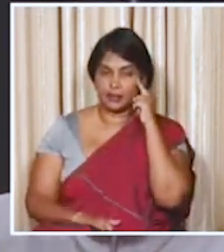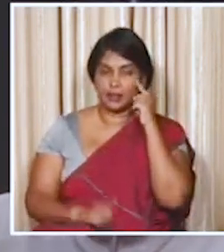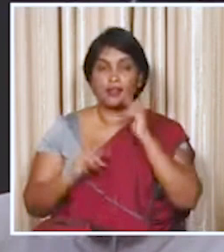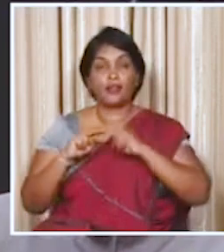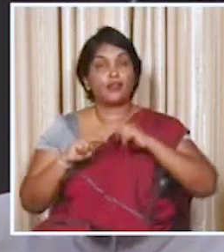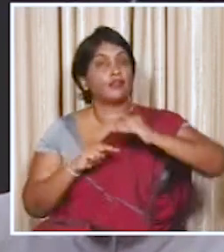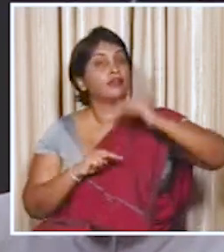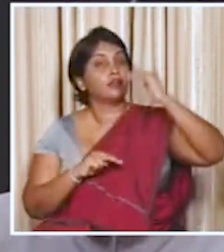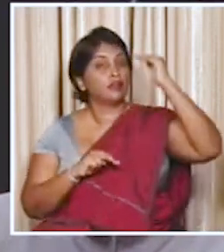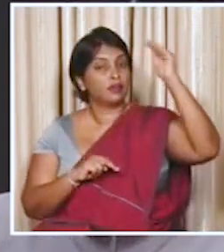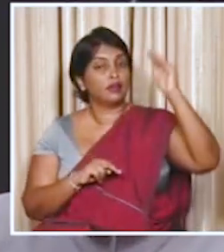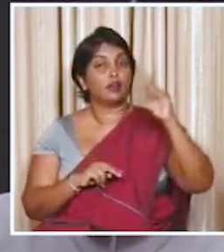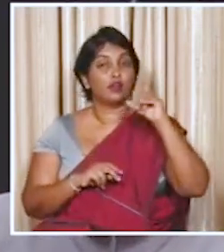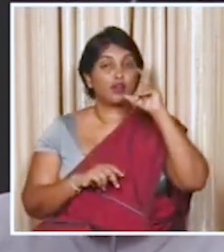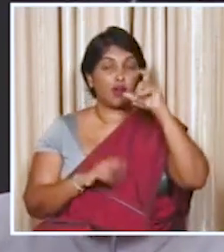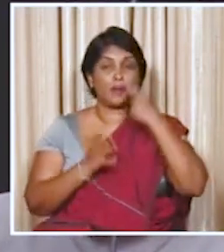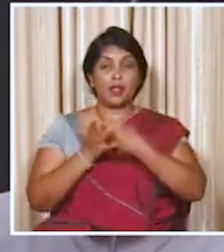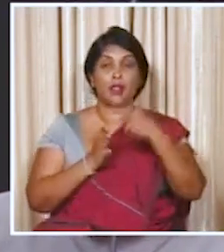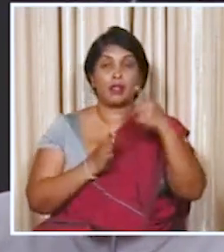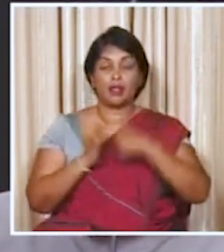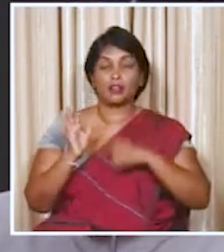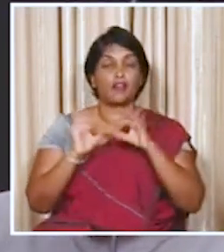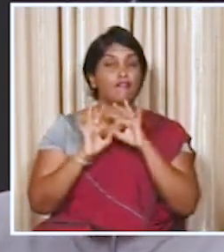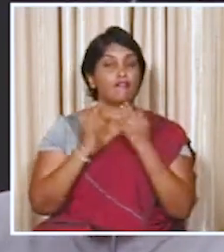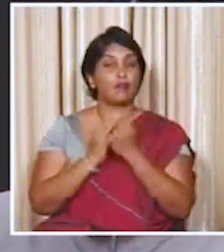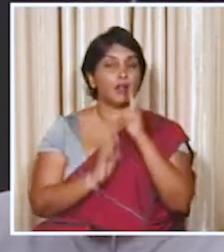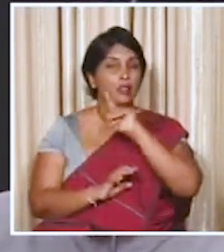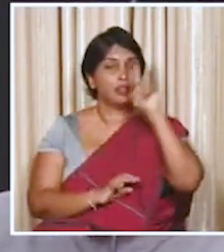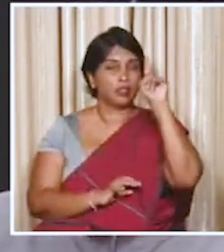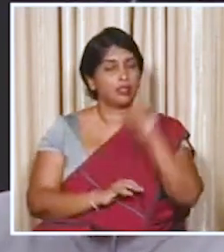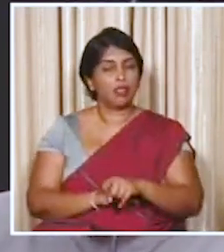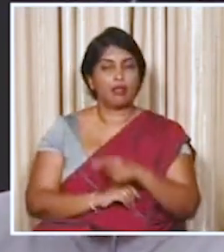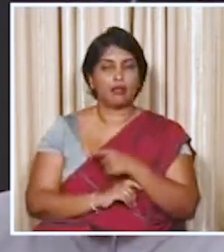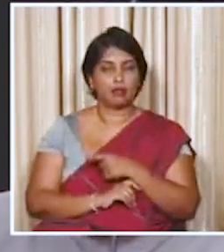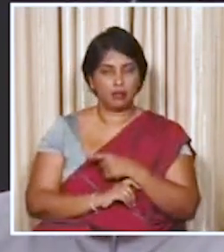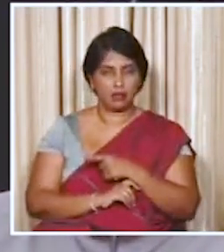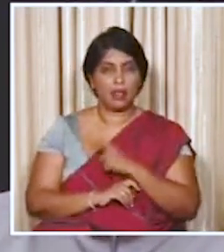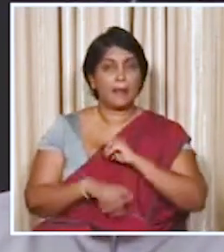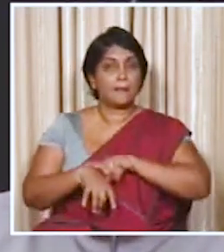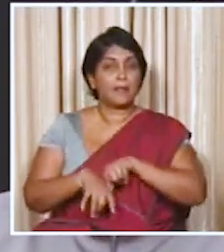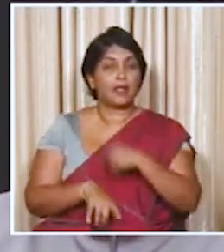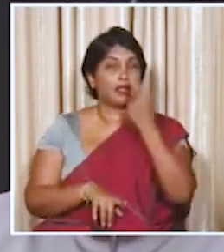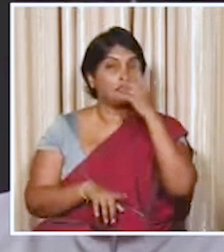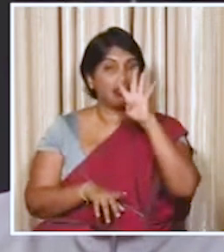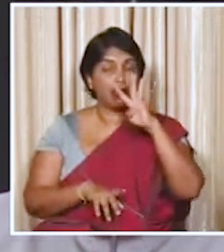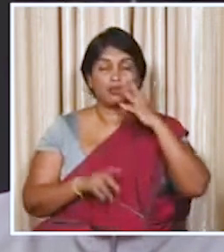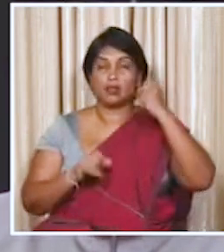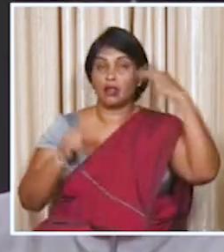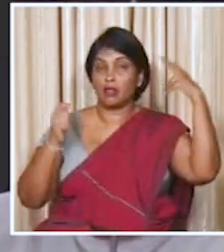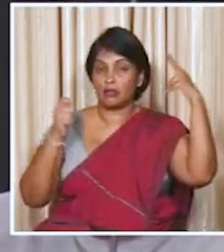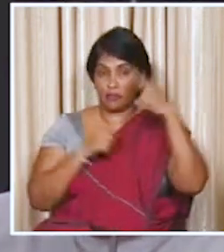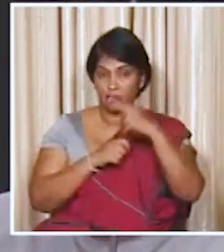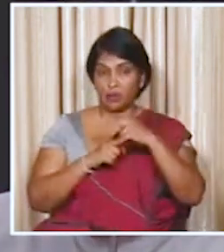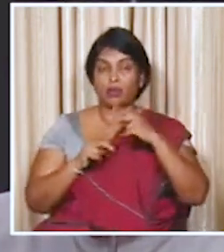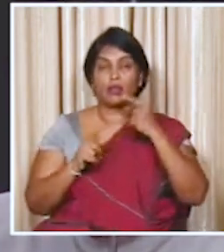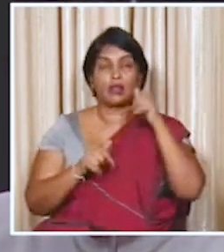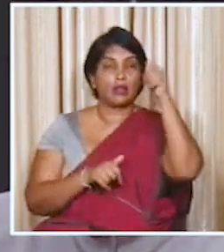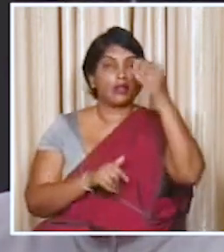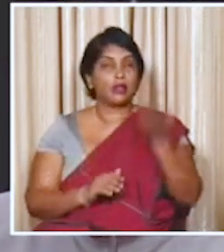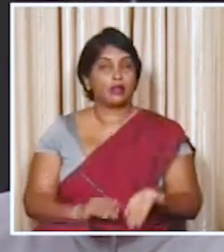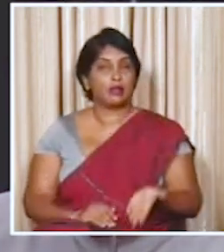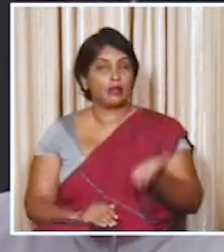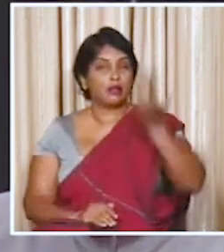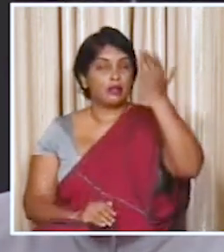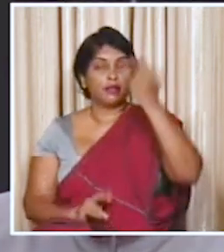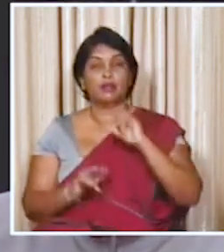tattu niwas sebala innoa kolam rajgiri awat paul dah dahak gitar. Paya dah terak light kepu ham, lift ke weda keran nae.